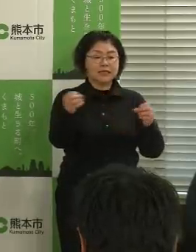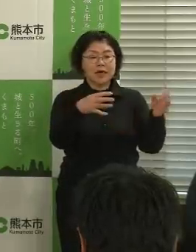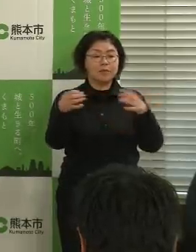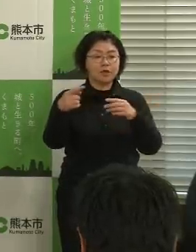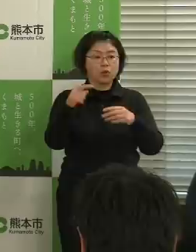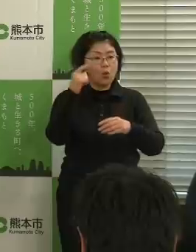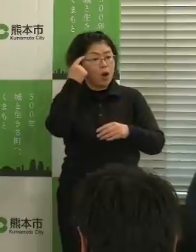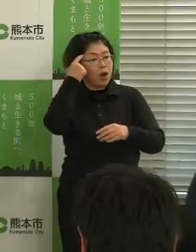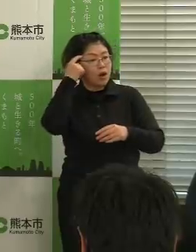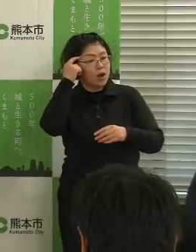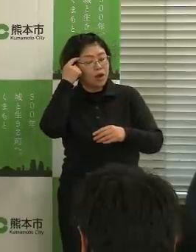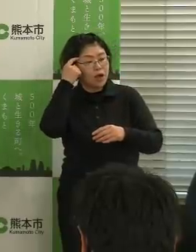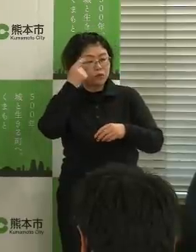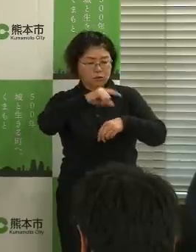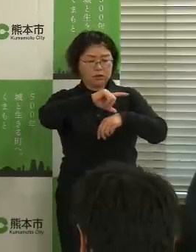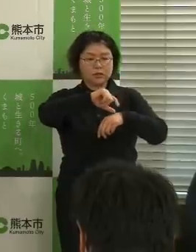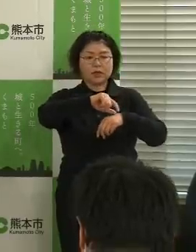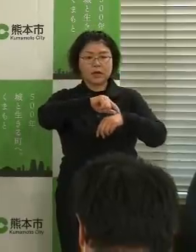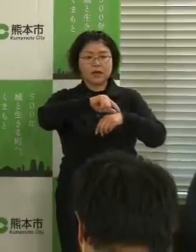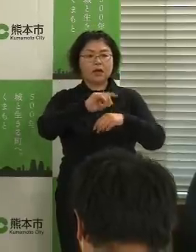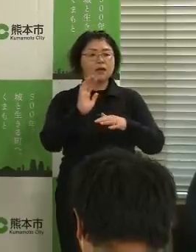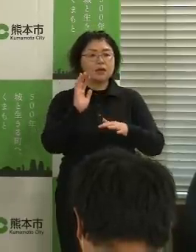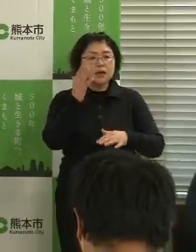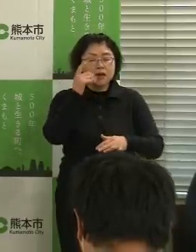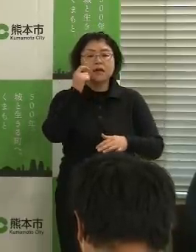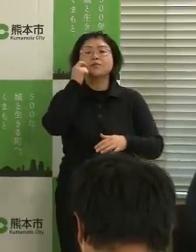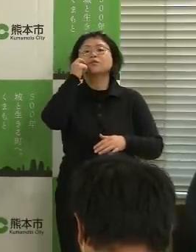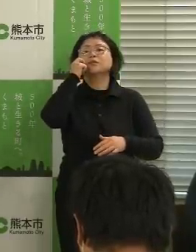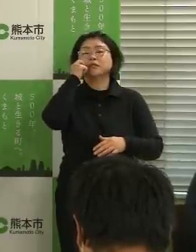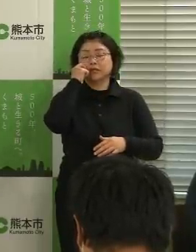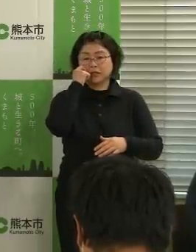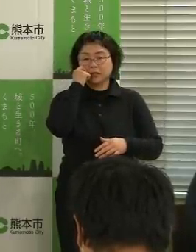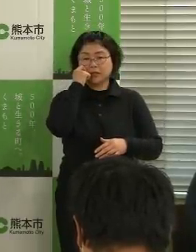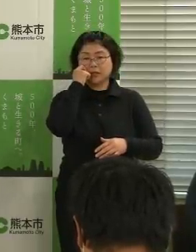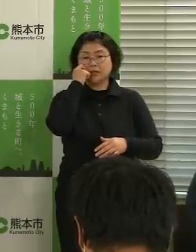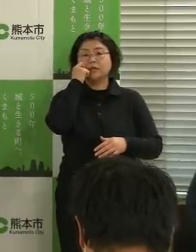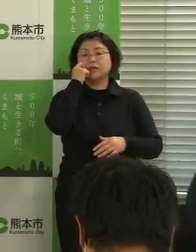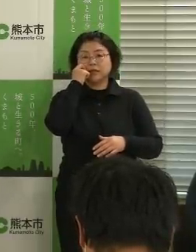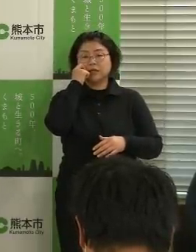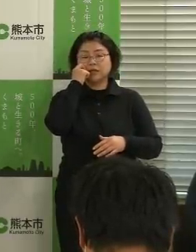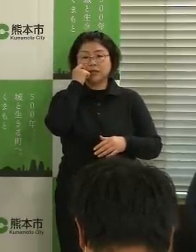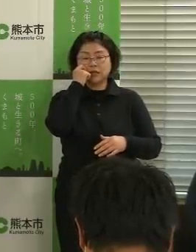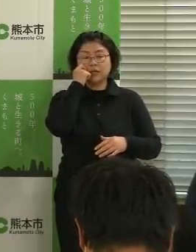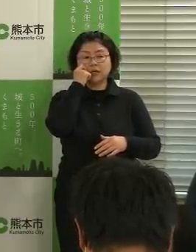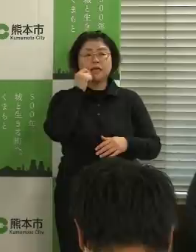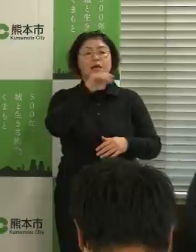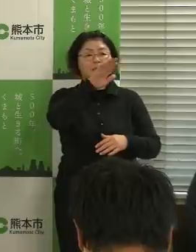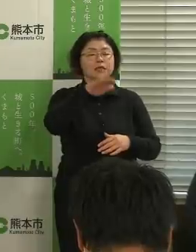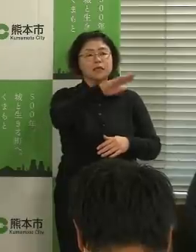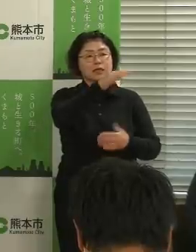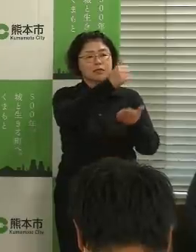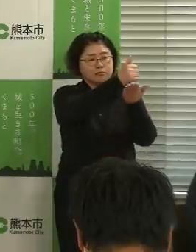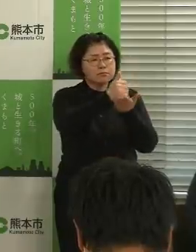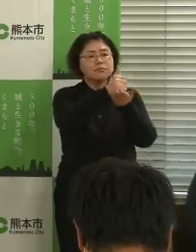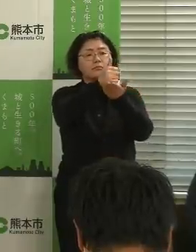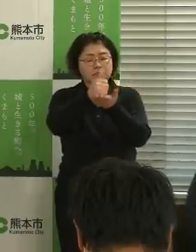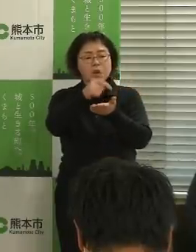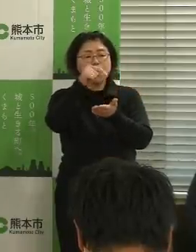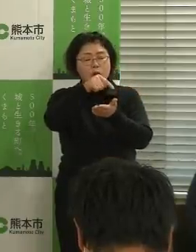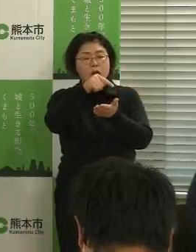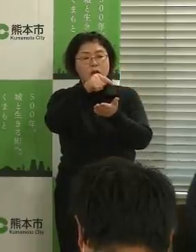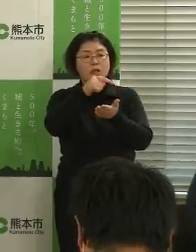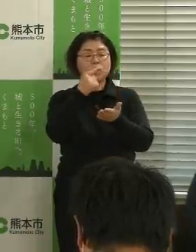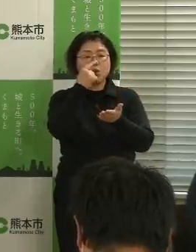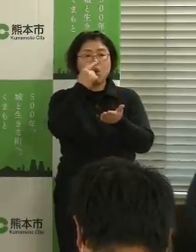ね、その時間的な余裕も、それからそういった皆さん方へ招聘する余裕も全くない